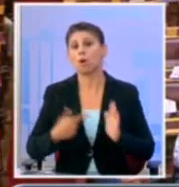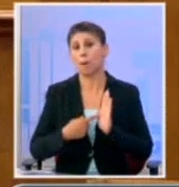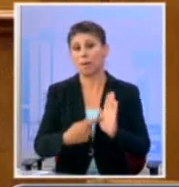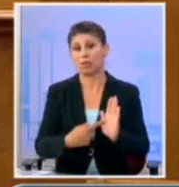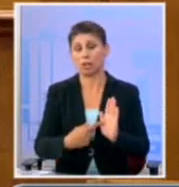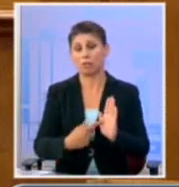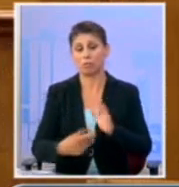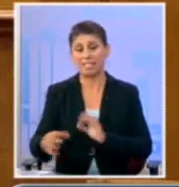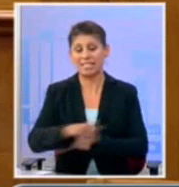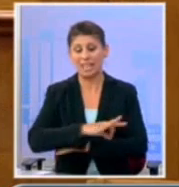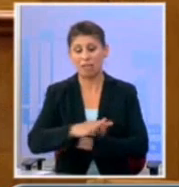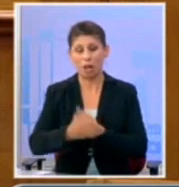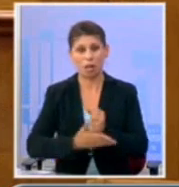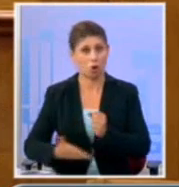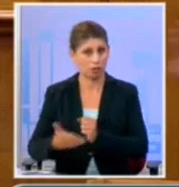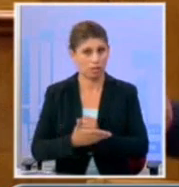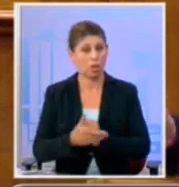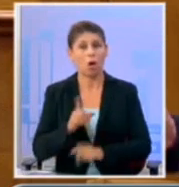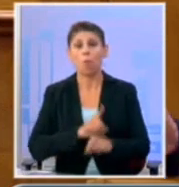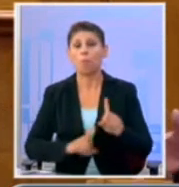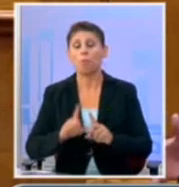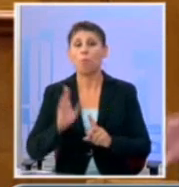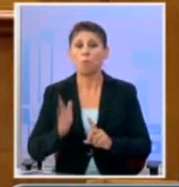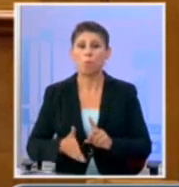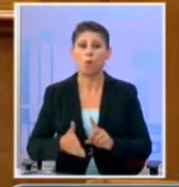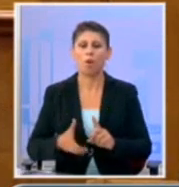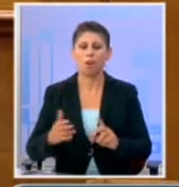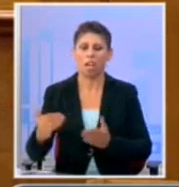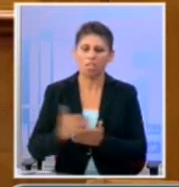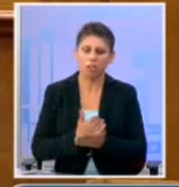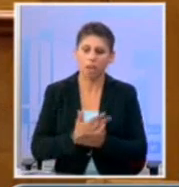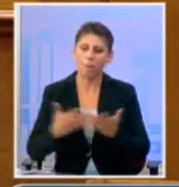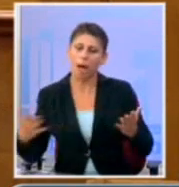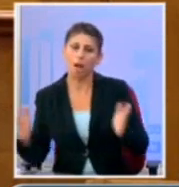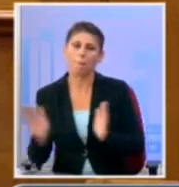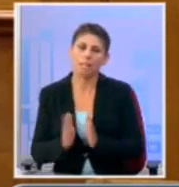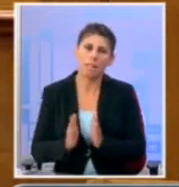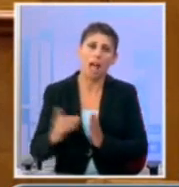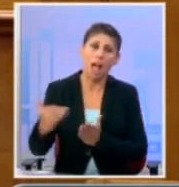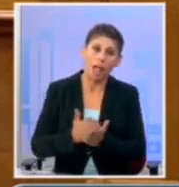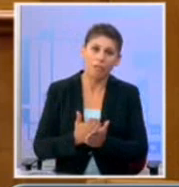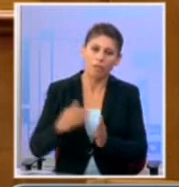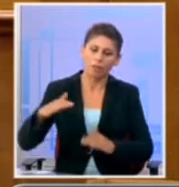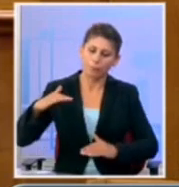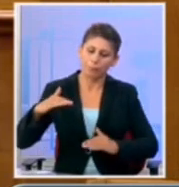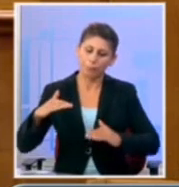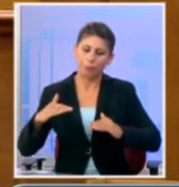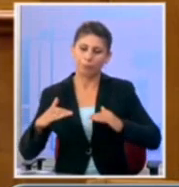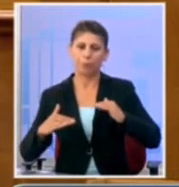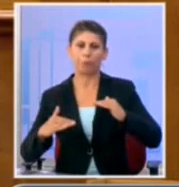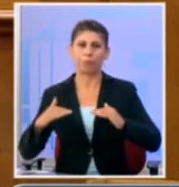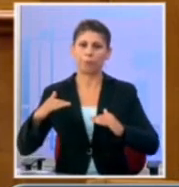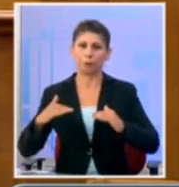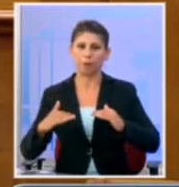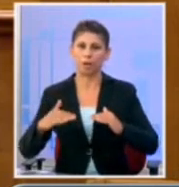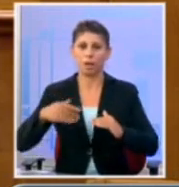να μετριάσει αυτές τις αδικίες, είτε μεγάλες για τους αγρότες, είτε μικρές, αλλά σημαντικές για το κινηματογράφο,